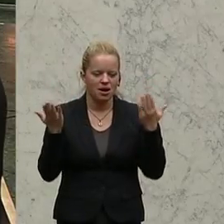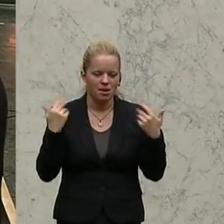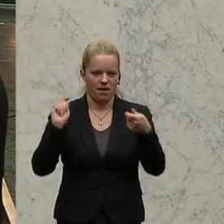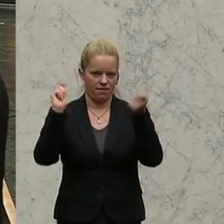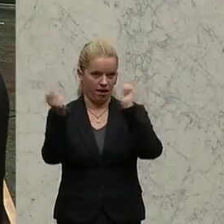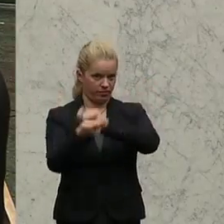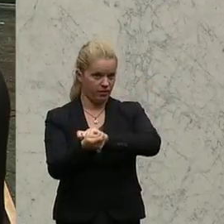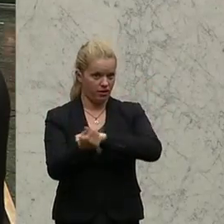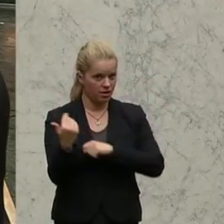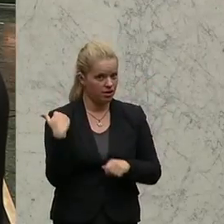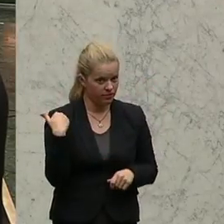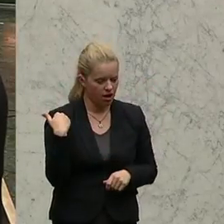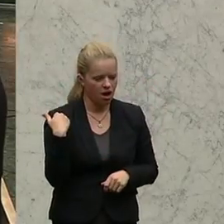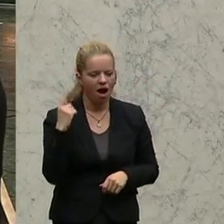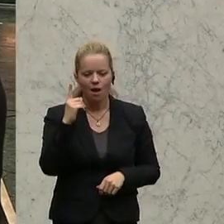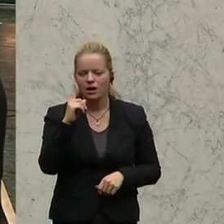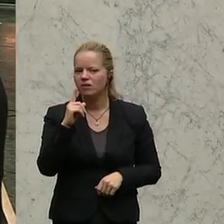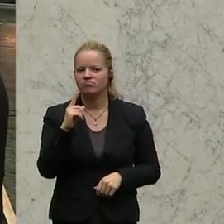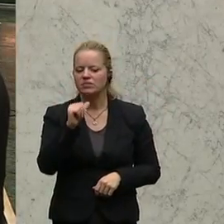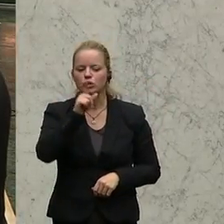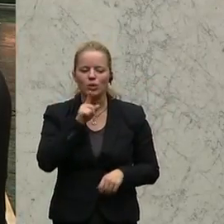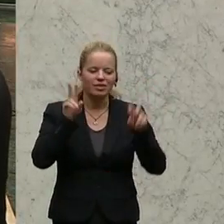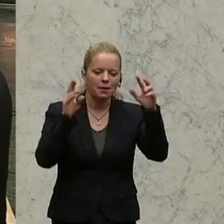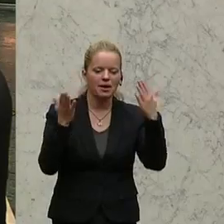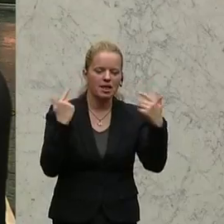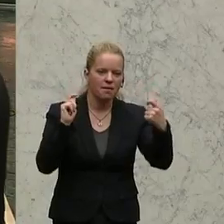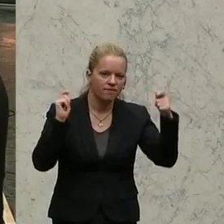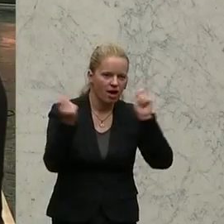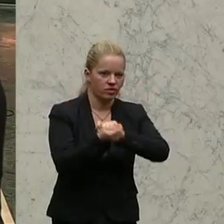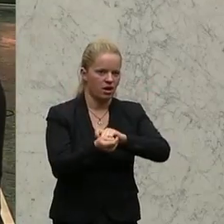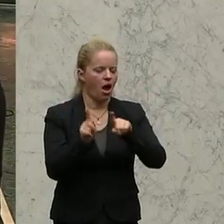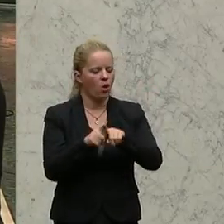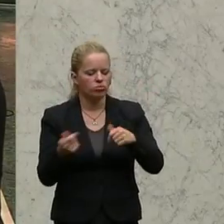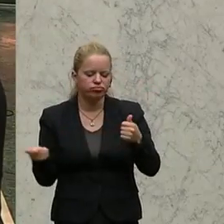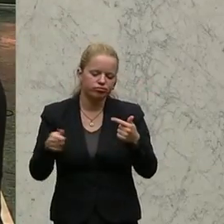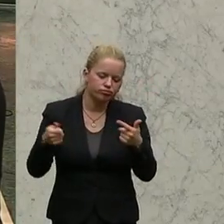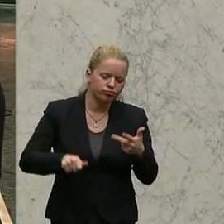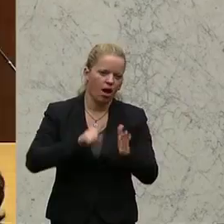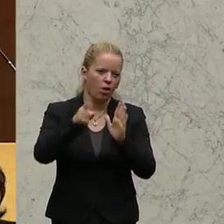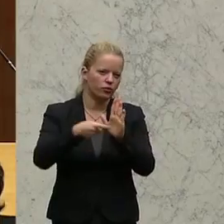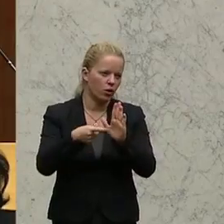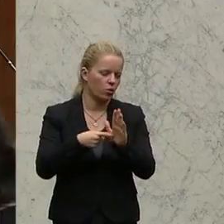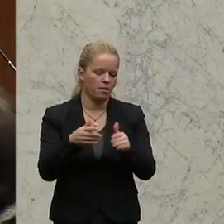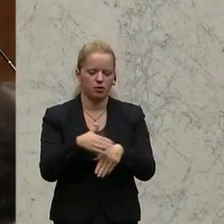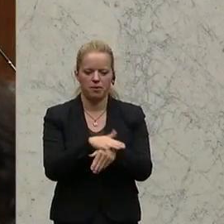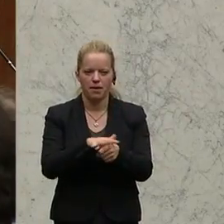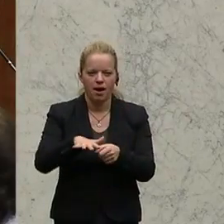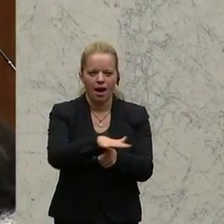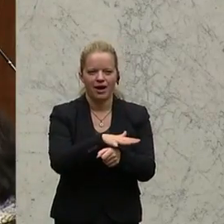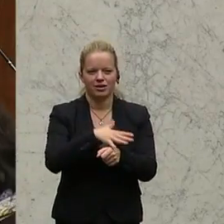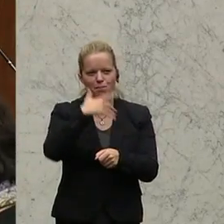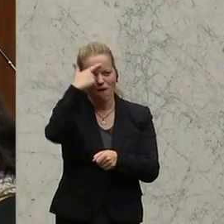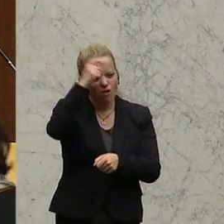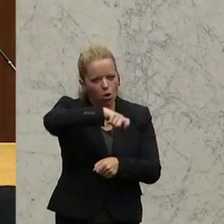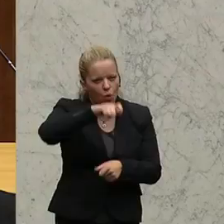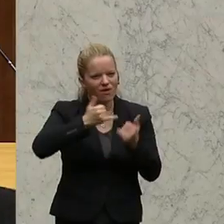angeführt worden. Aber wir haben nicht nur den Klimawandel, wir haben die Herausforderungen im Bereich der demografischen